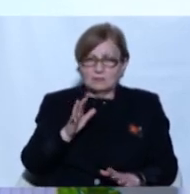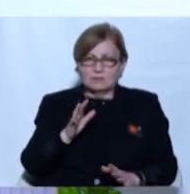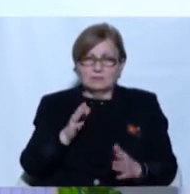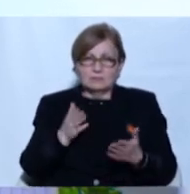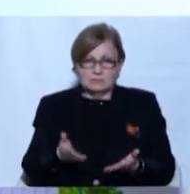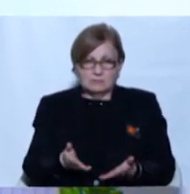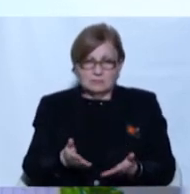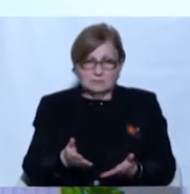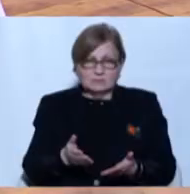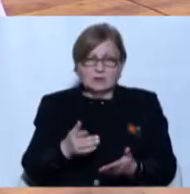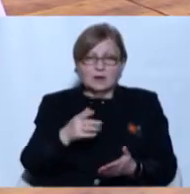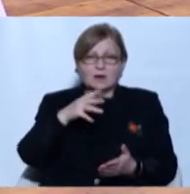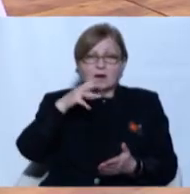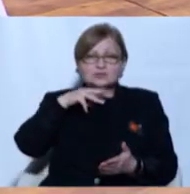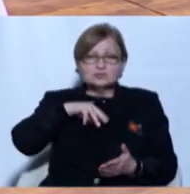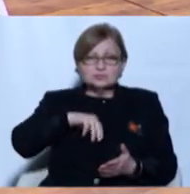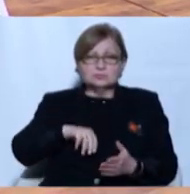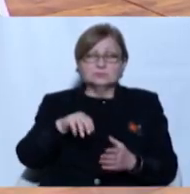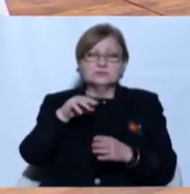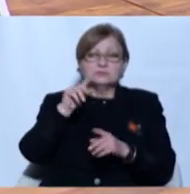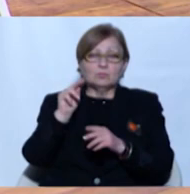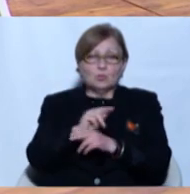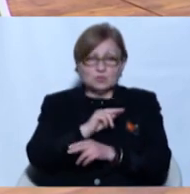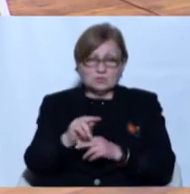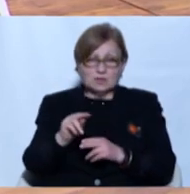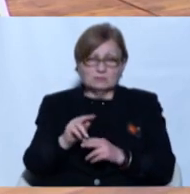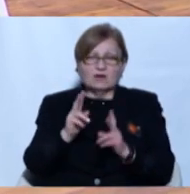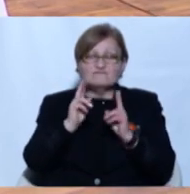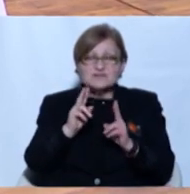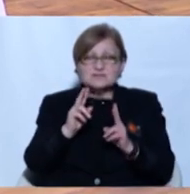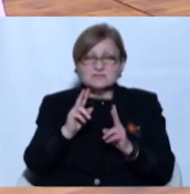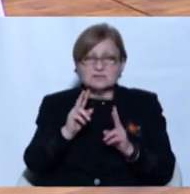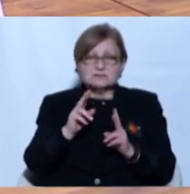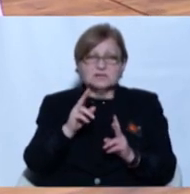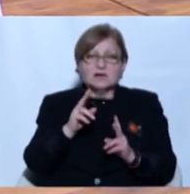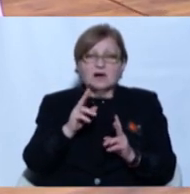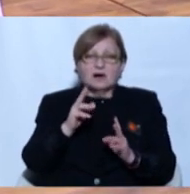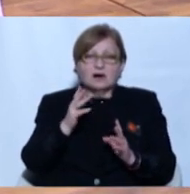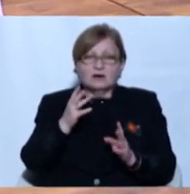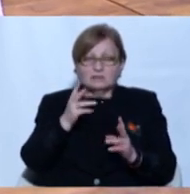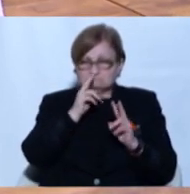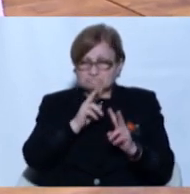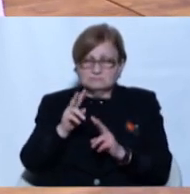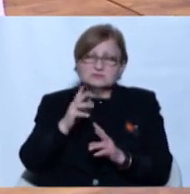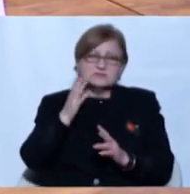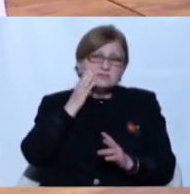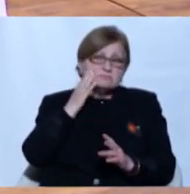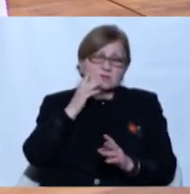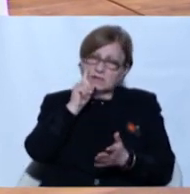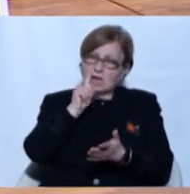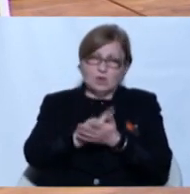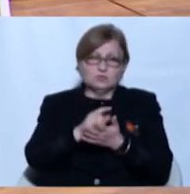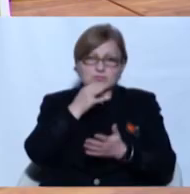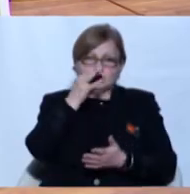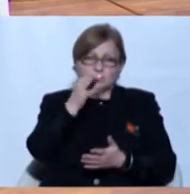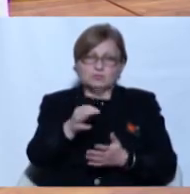ამ შემთხვევაში სულის კურნალმა და ვისაც აი ეს აბარია სიმართლე უნდა თქვას რაოდენ წარეც არ უნდა იყოს